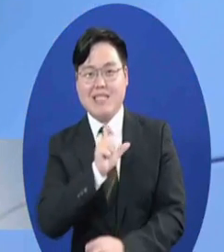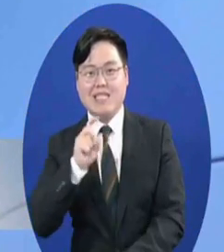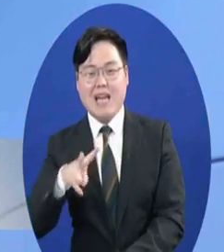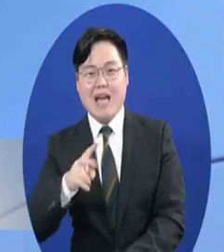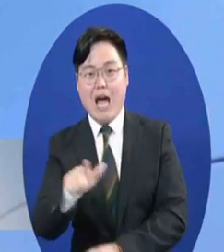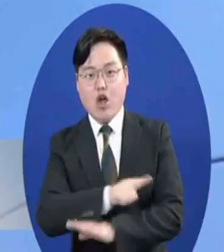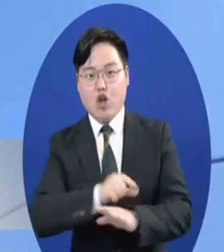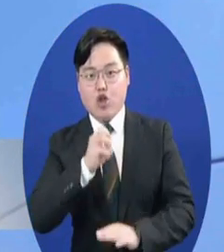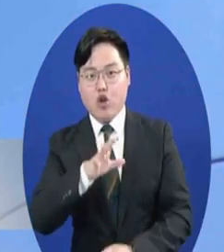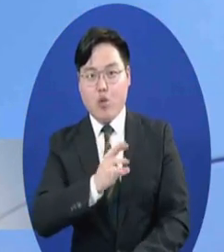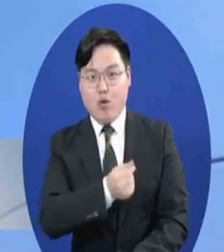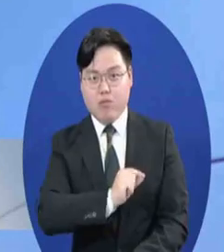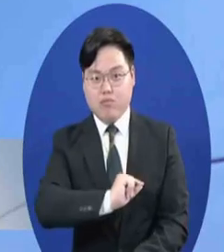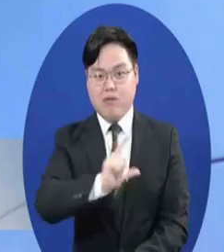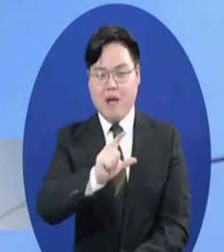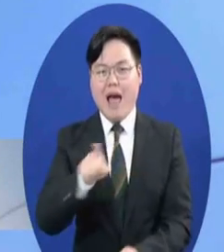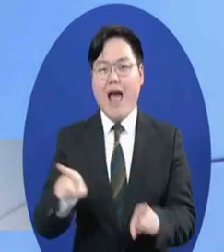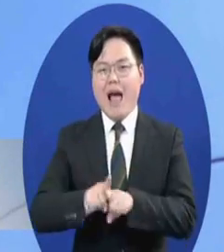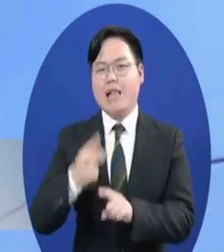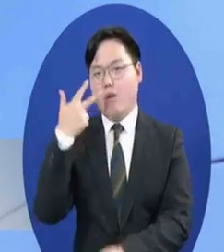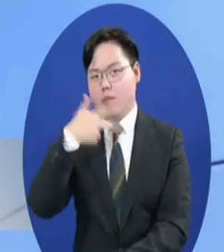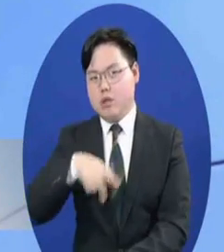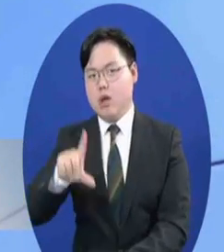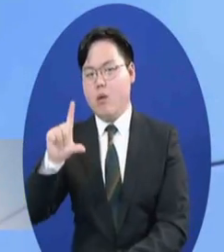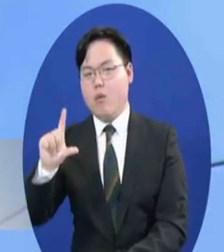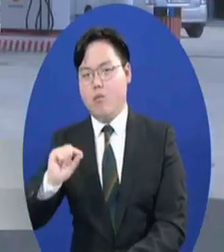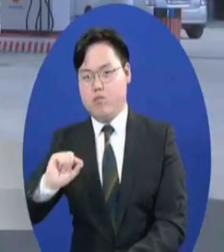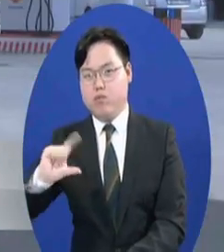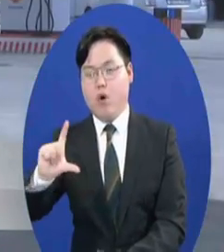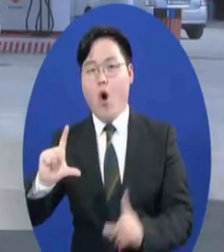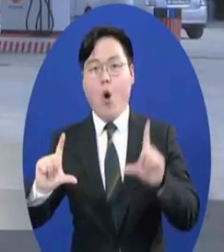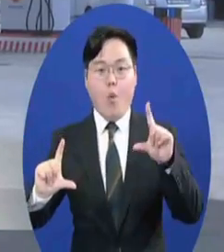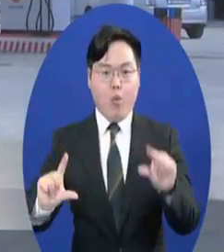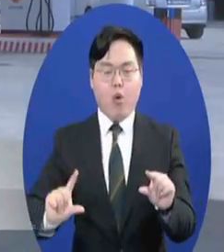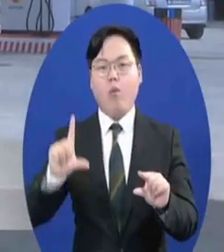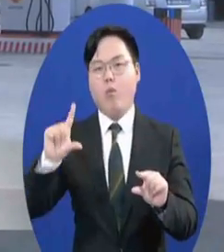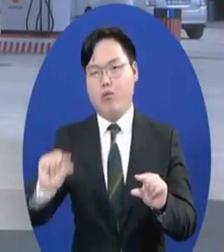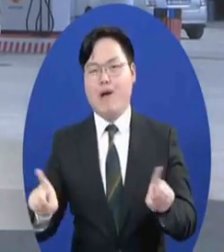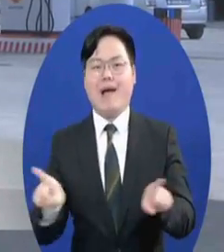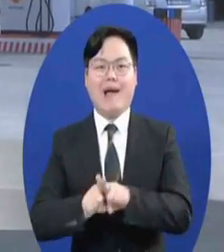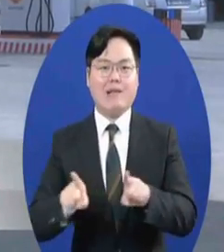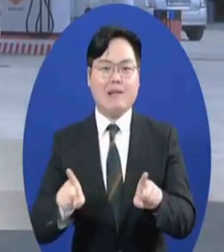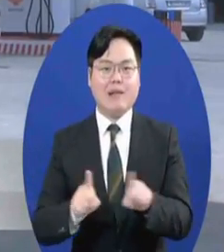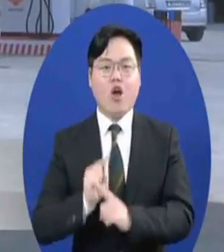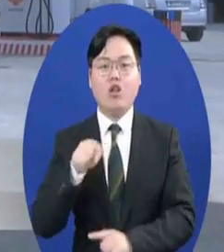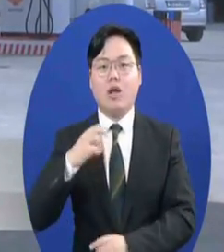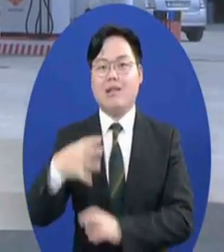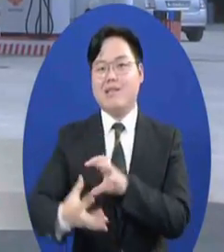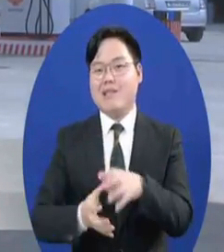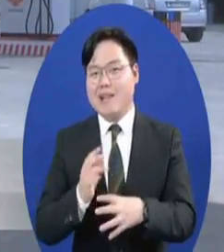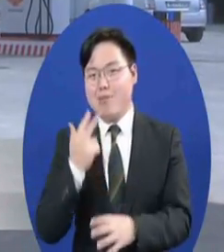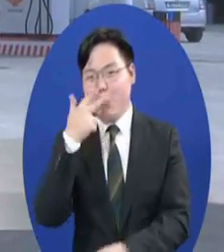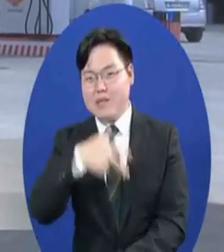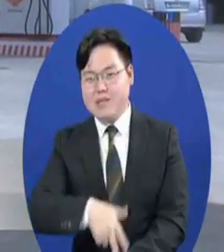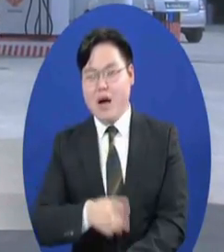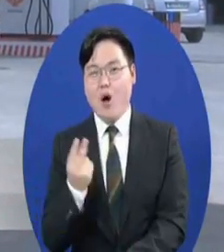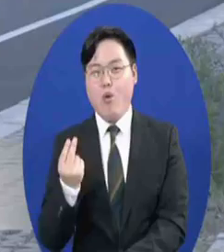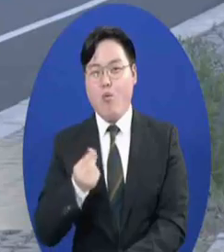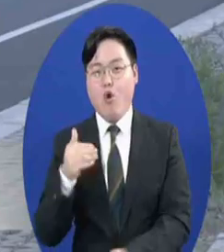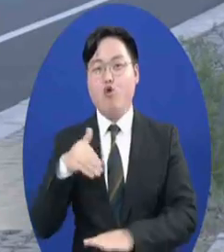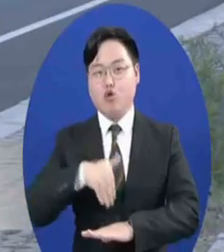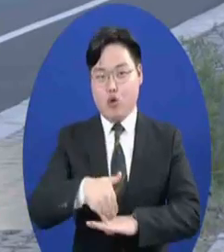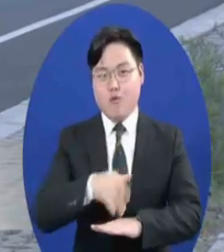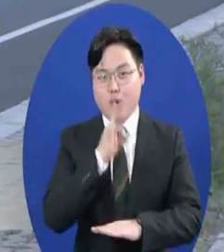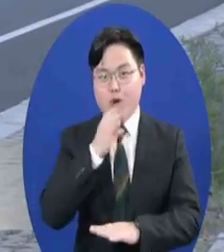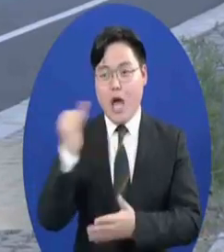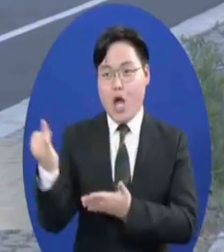төсний үн өсвөл жижиглэнгийн үн дагаж өснө. Буурвал бууруулах бодлого барьна гэлээ. Одоогоор дэлхийн зах зээлд шатхууны үн доктортой байх